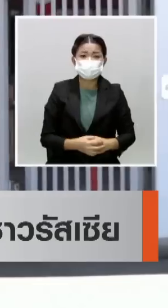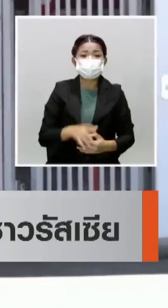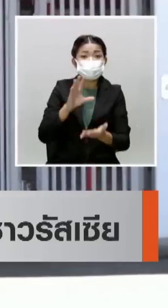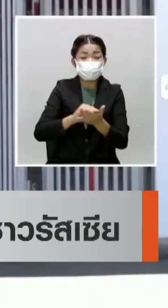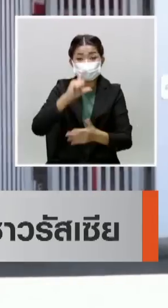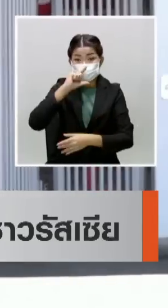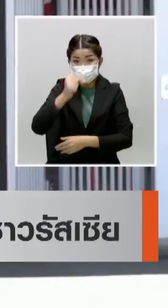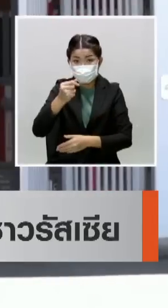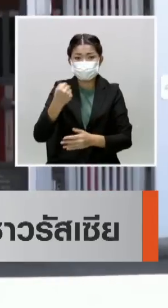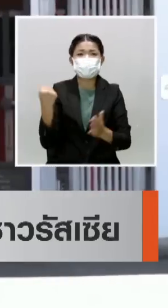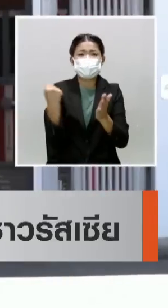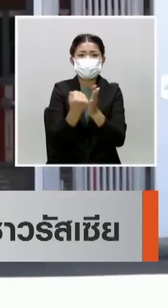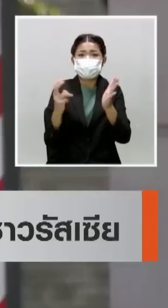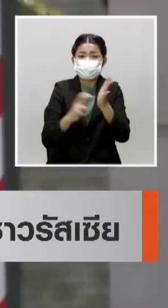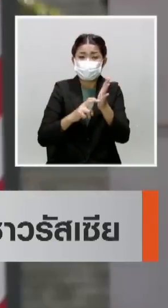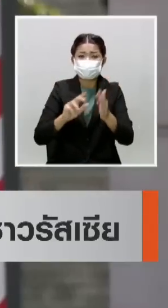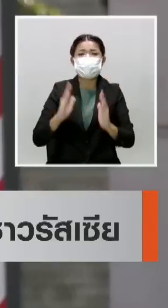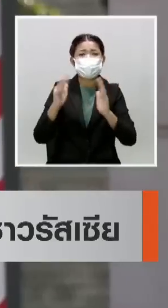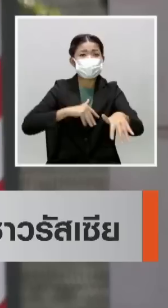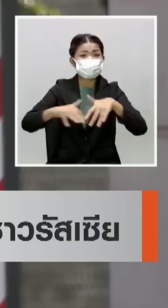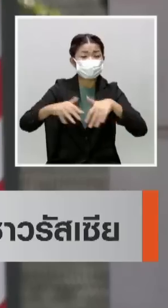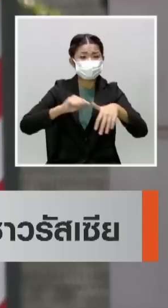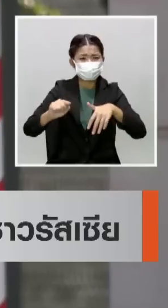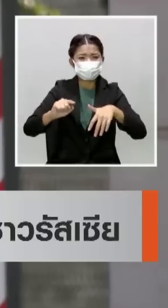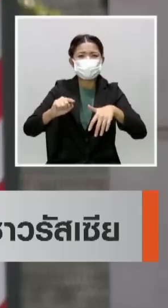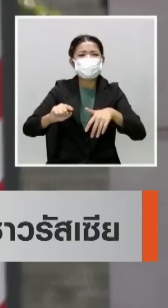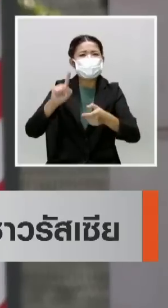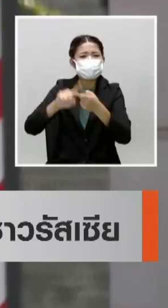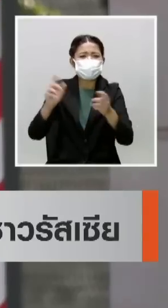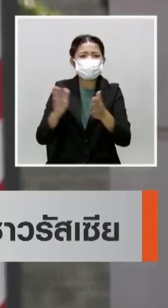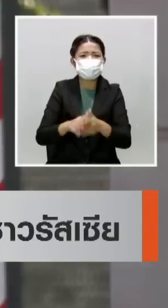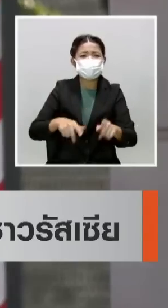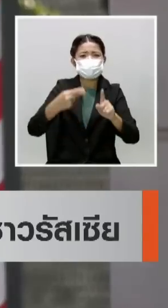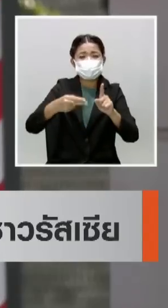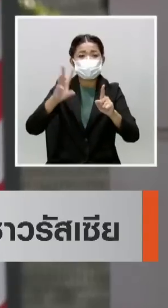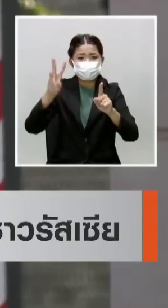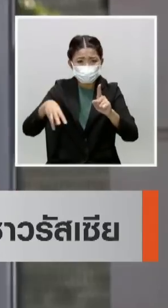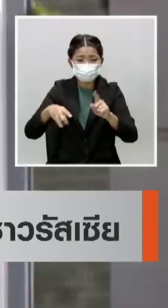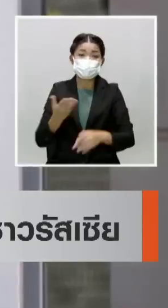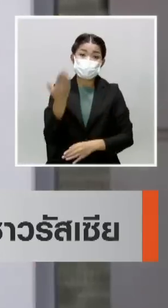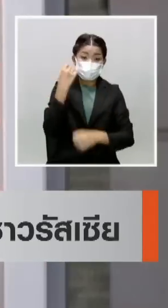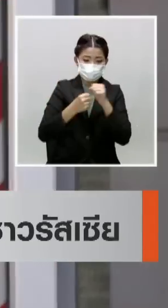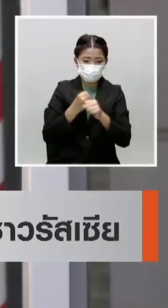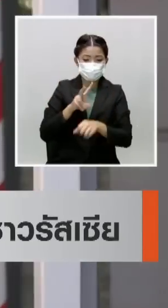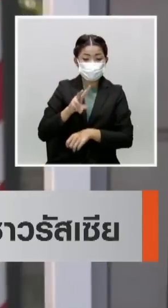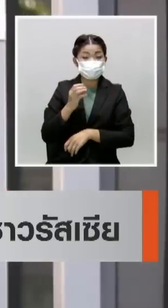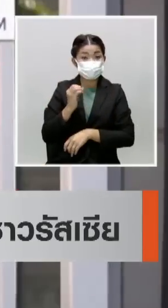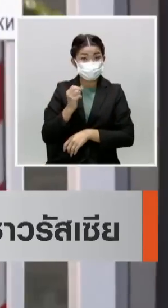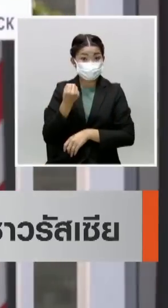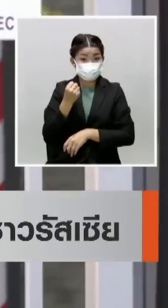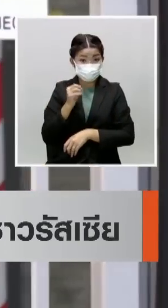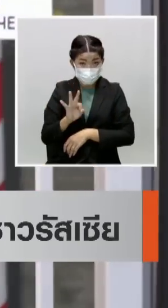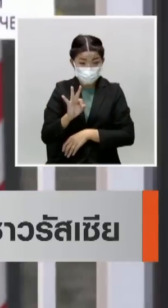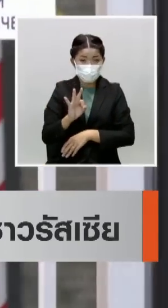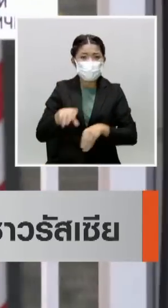ฟินแลนด์อนุมัติวีซ่าให้ชาวรัสเซีย 16,000 ใบเท่านั้นเมื่อเทียบกับปี2019ซึ่งมีสูงถึง 92,100